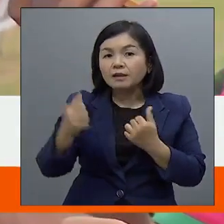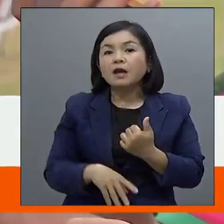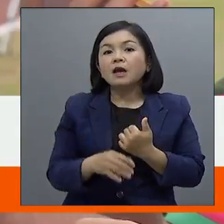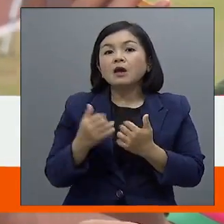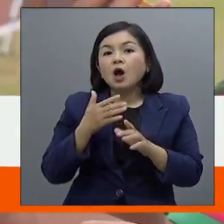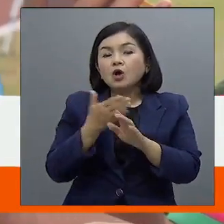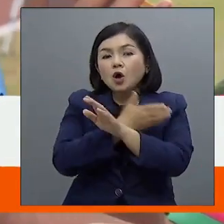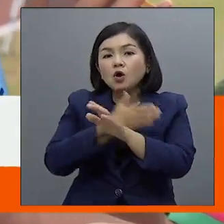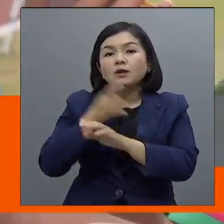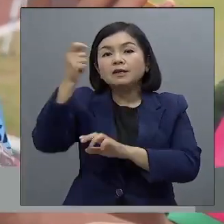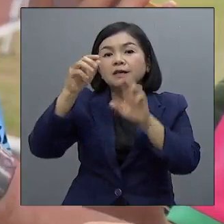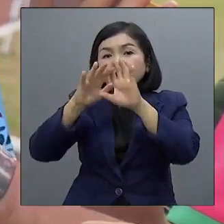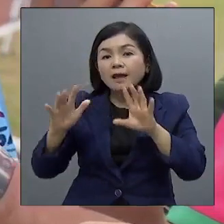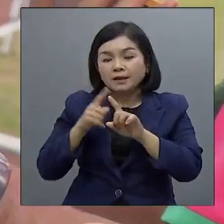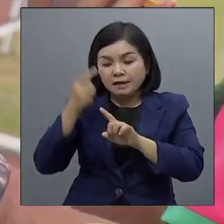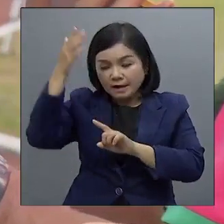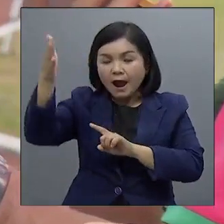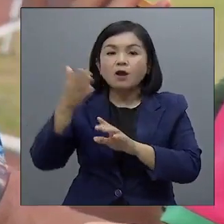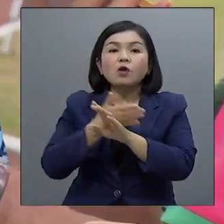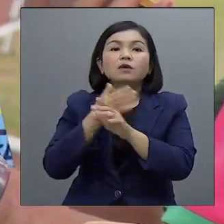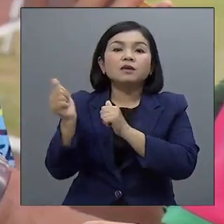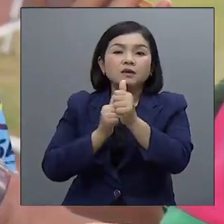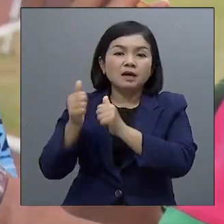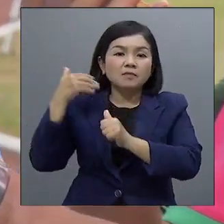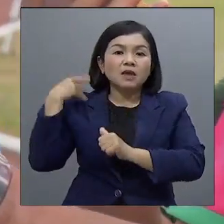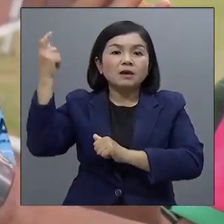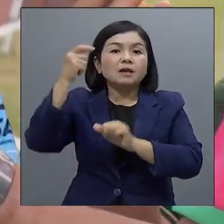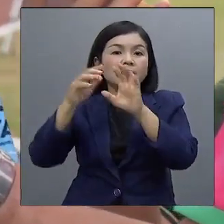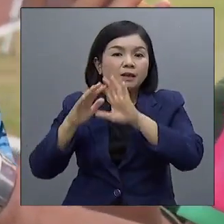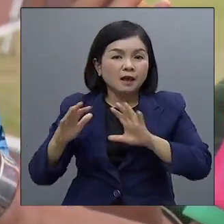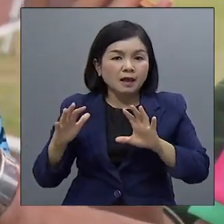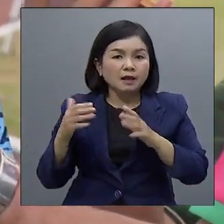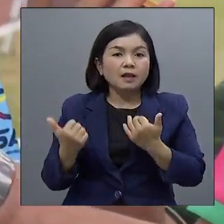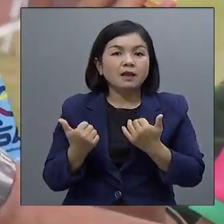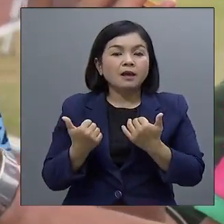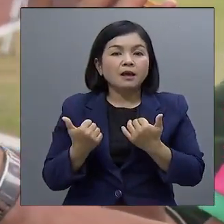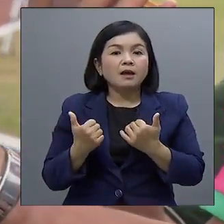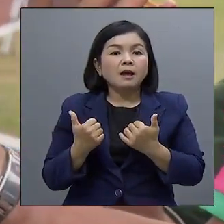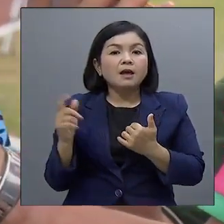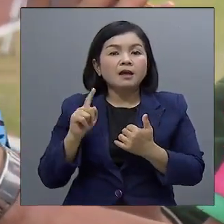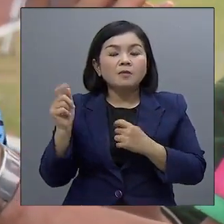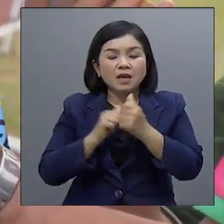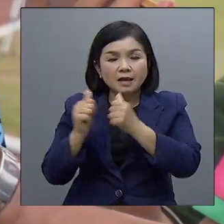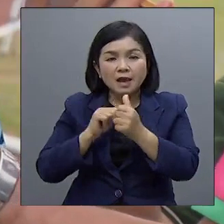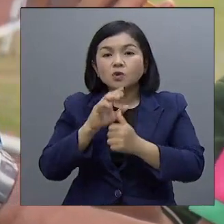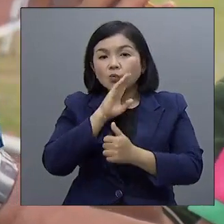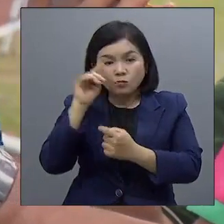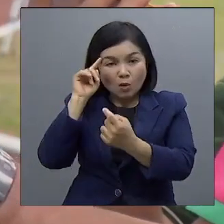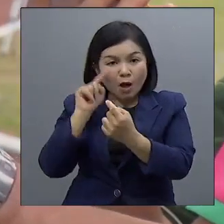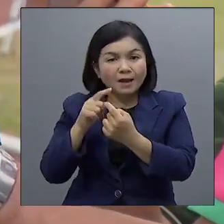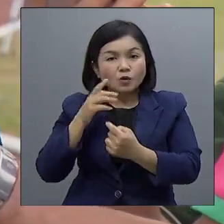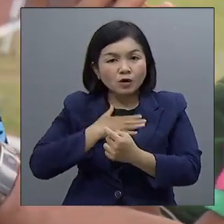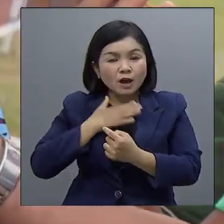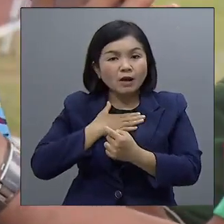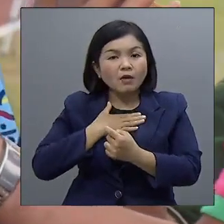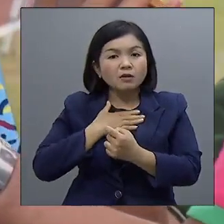ปซีเกมครับในเดือนหน้าแทนซีเกมครับก็หวังอยากจะทำลายสถิติของแบบซีเกมครับรู้สึกว่าเป้าหมายของซีเกมคือไม่ได้ไกลม